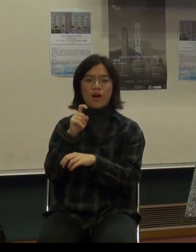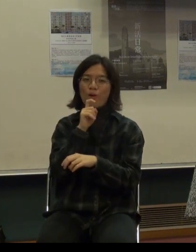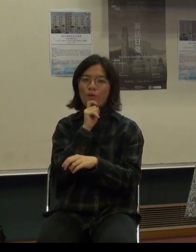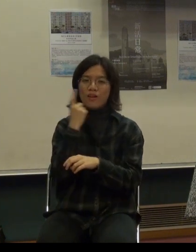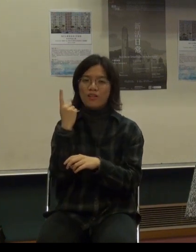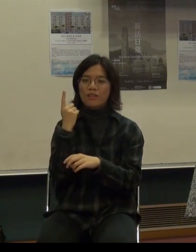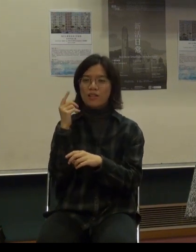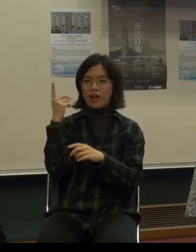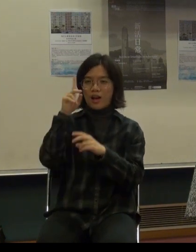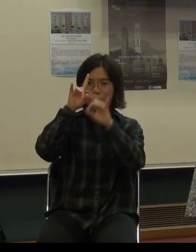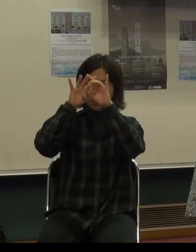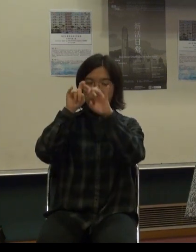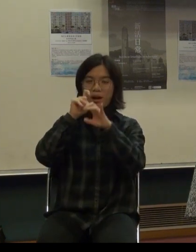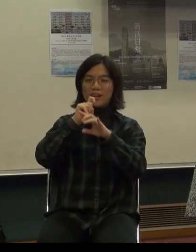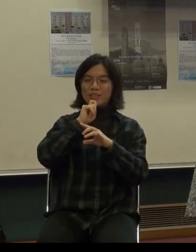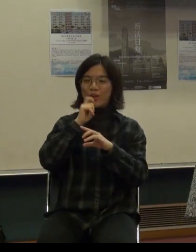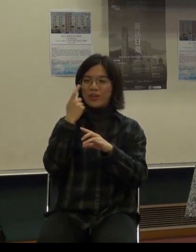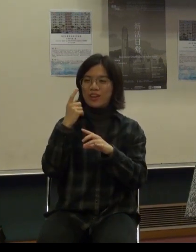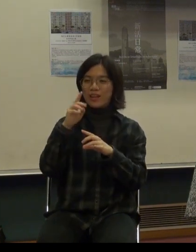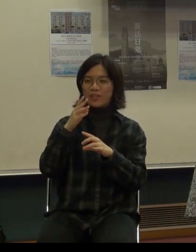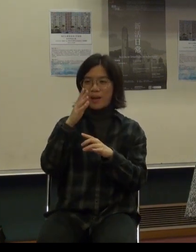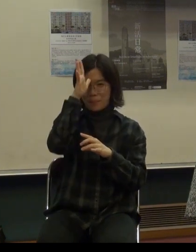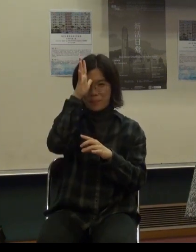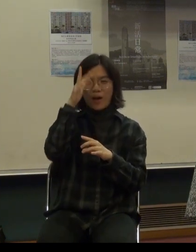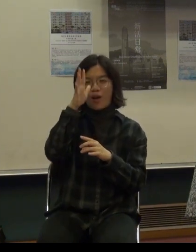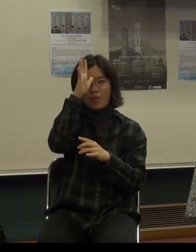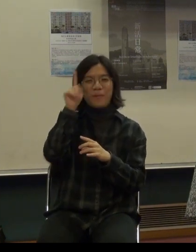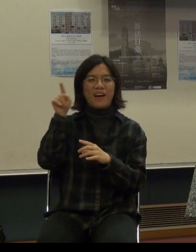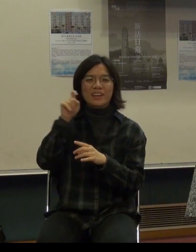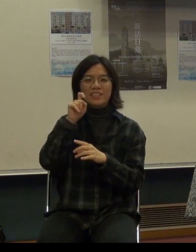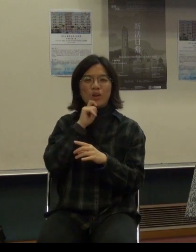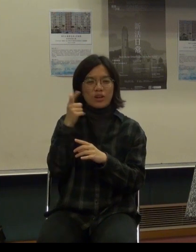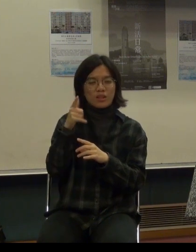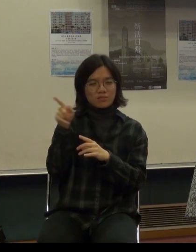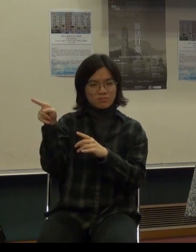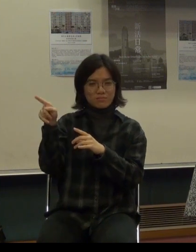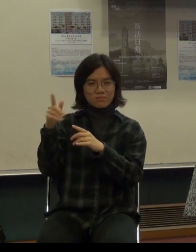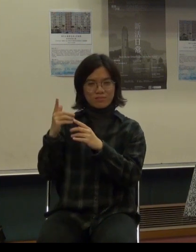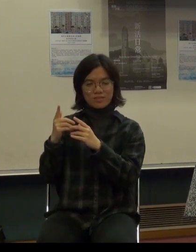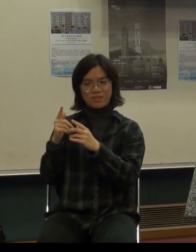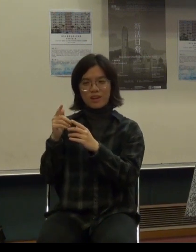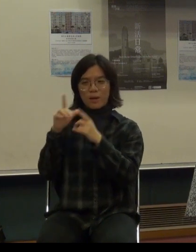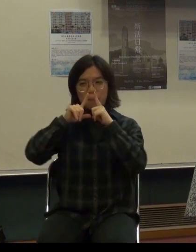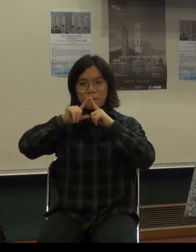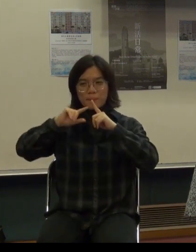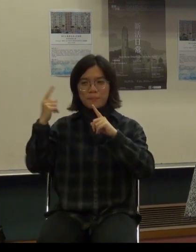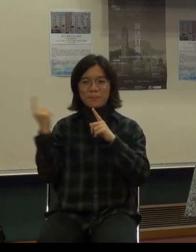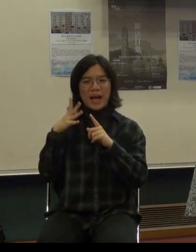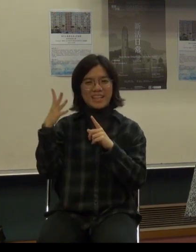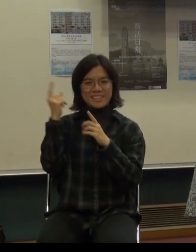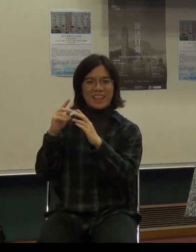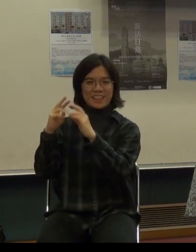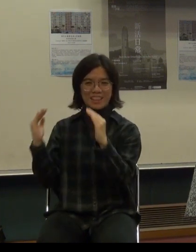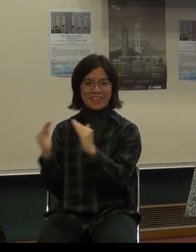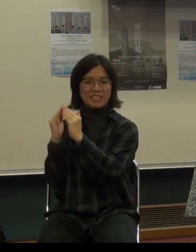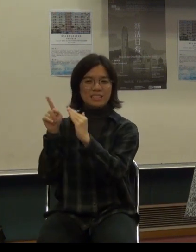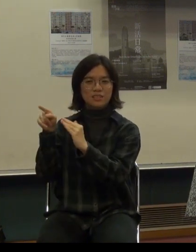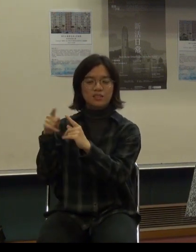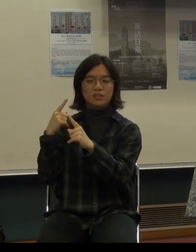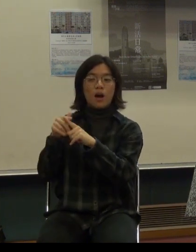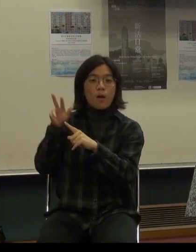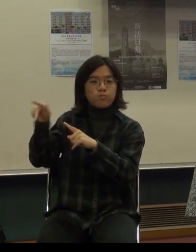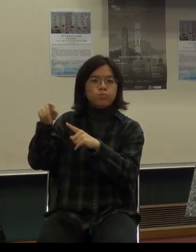現在我們去旅行一定看到中間有個洞，那個呢有個洞有些光射下來，那個呢其實都是用石屎起的，即是它那個圓形的屋